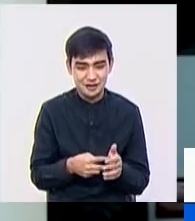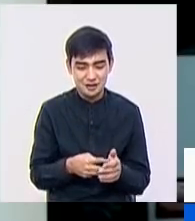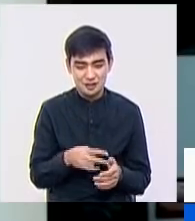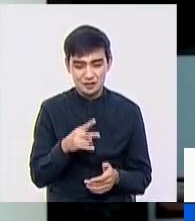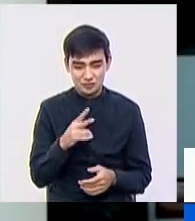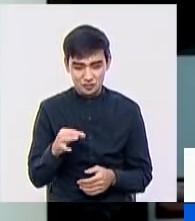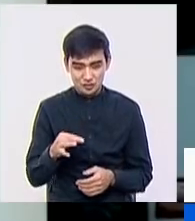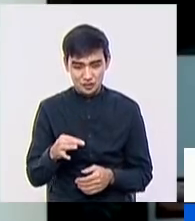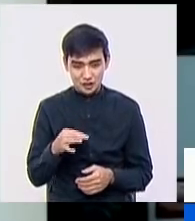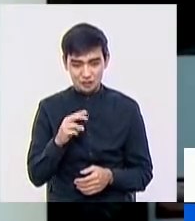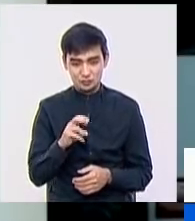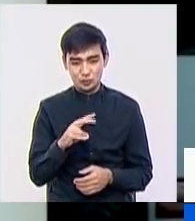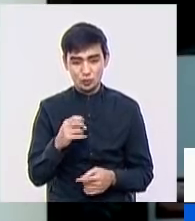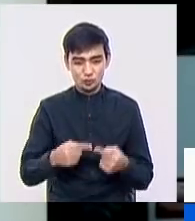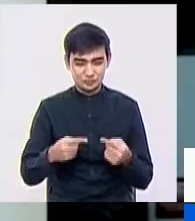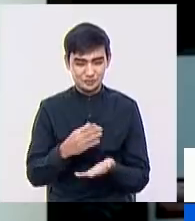Основной регулятор – это конкуренция.